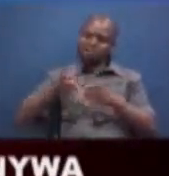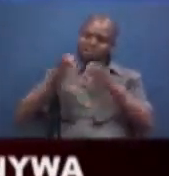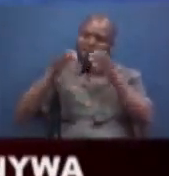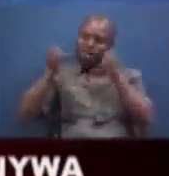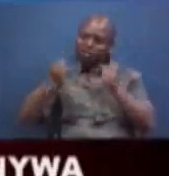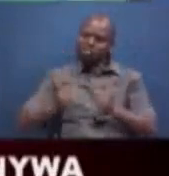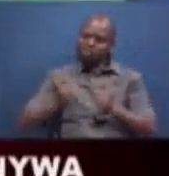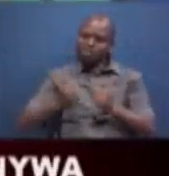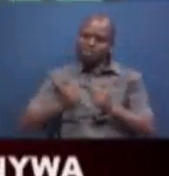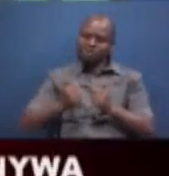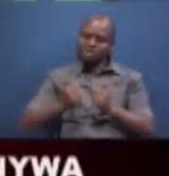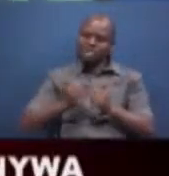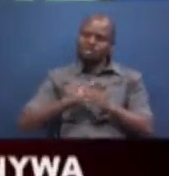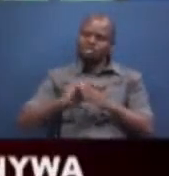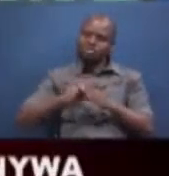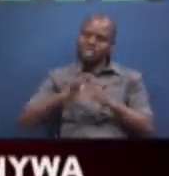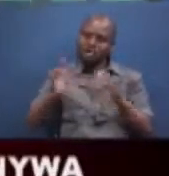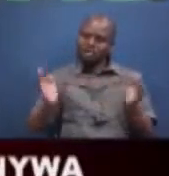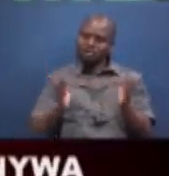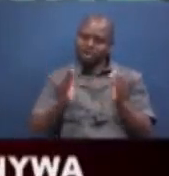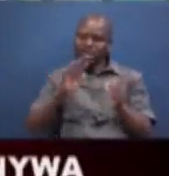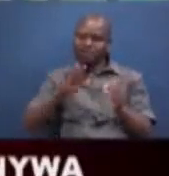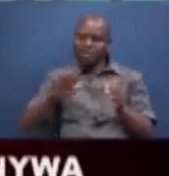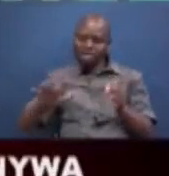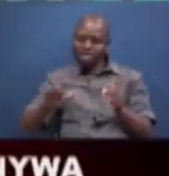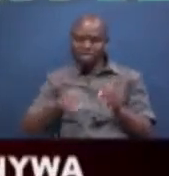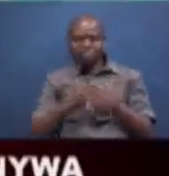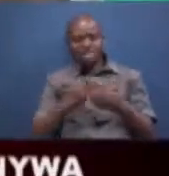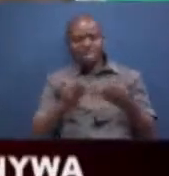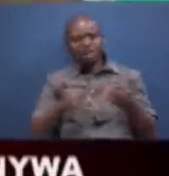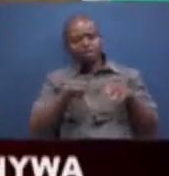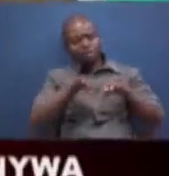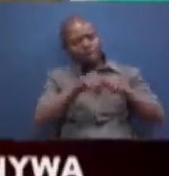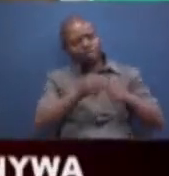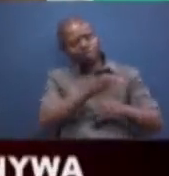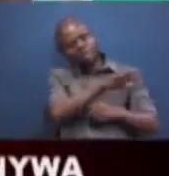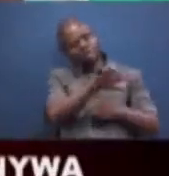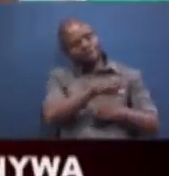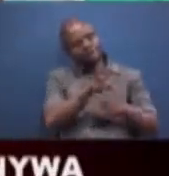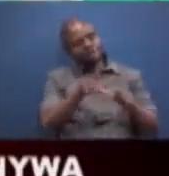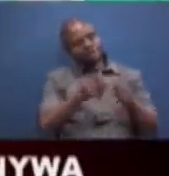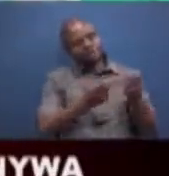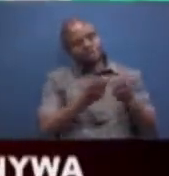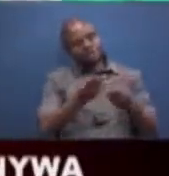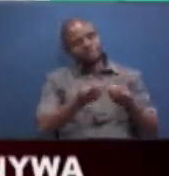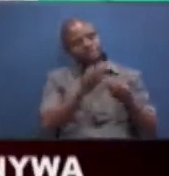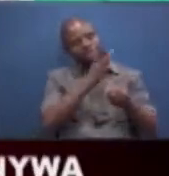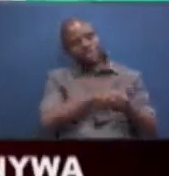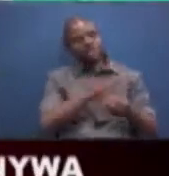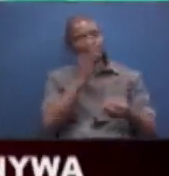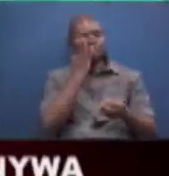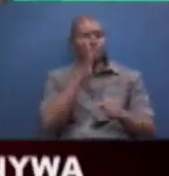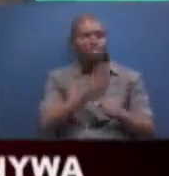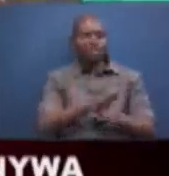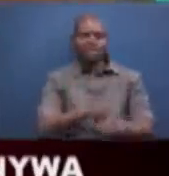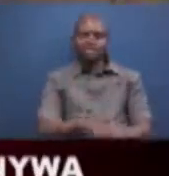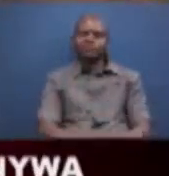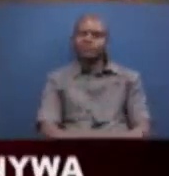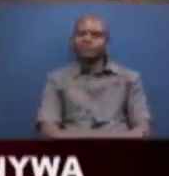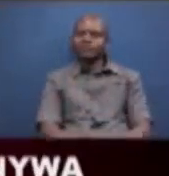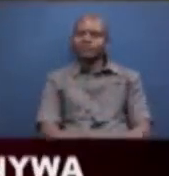ngumu za plastiki zinazotumika kuhifadhia maji hayo bila kuathiri mazingira, lakini pia kutoa ajira kwa vijana wengi.